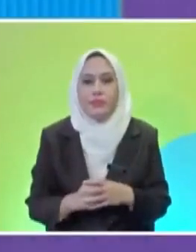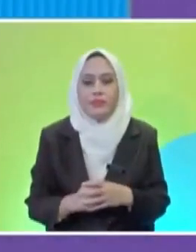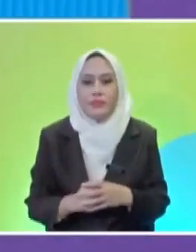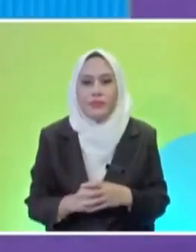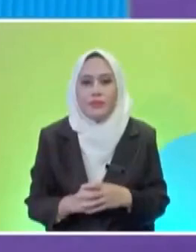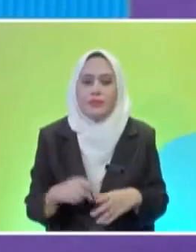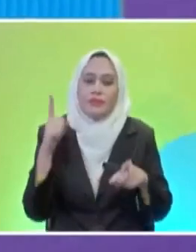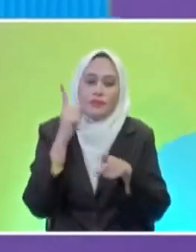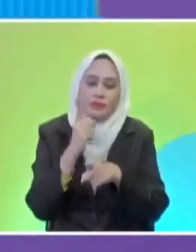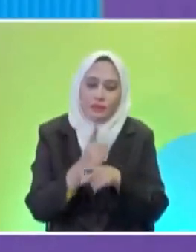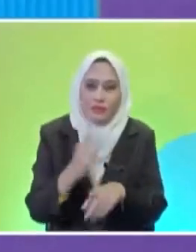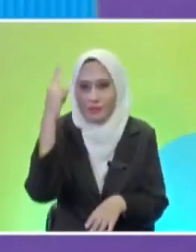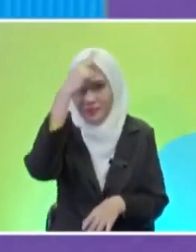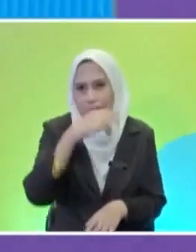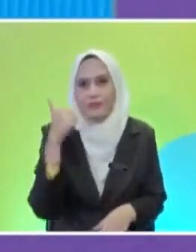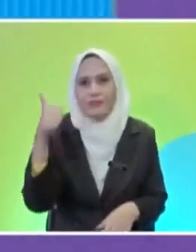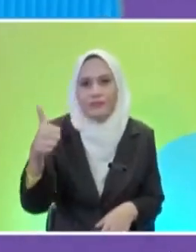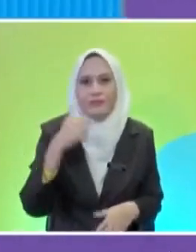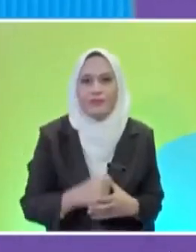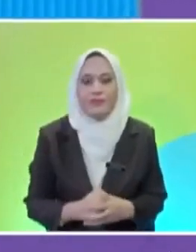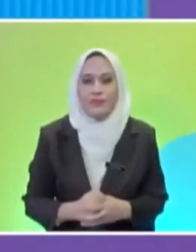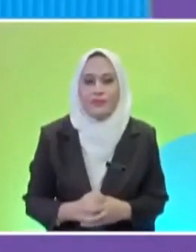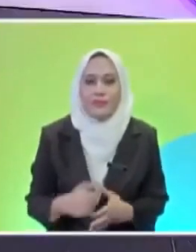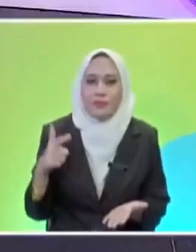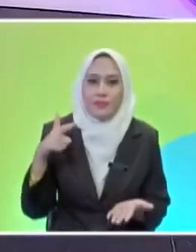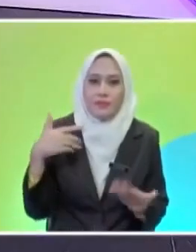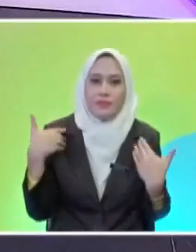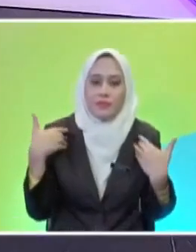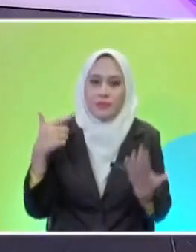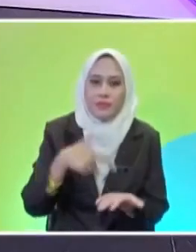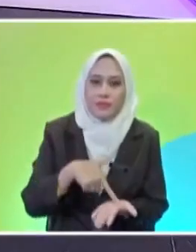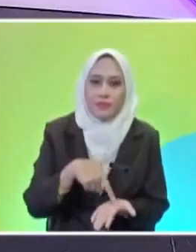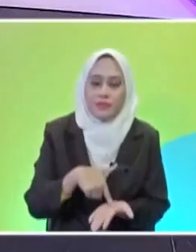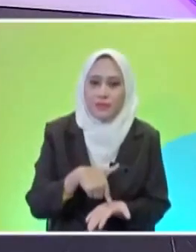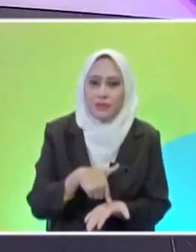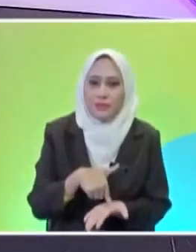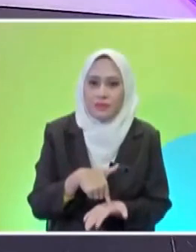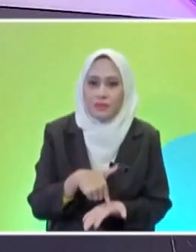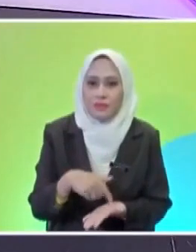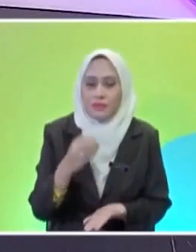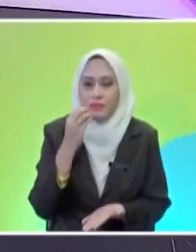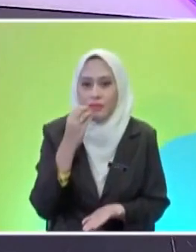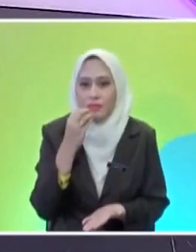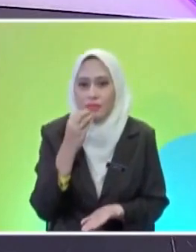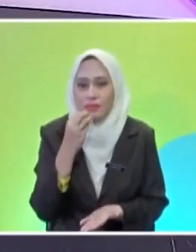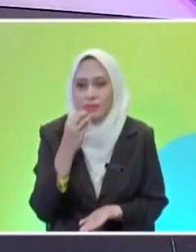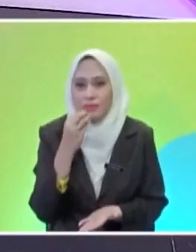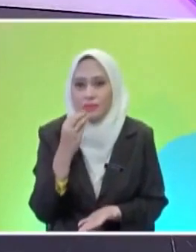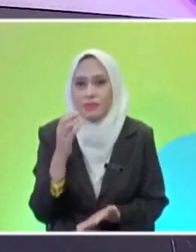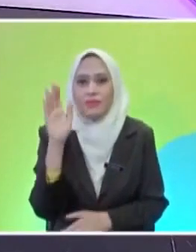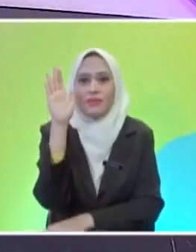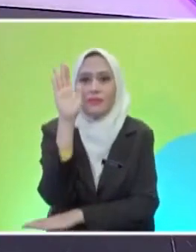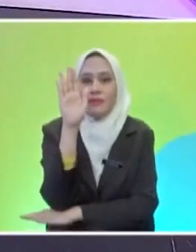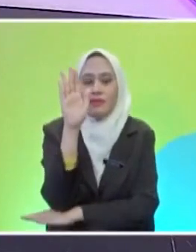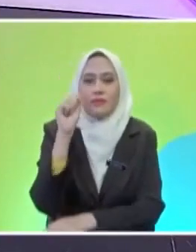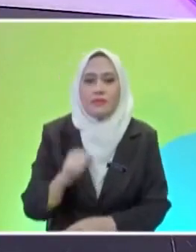Bagus betul. Ada lagi tak gambar makan tengah hari, Hanif? Lepas tu ada lagi, cikgu. Saya nampak